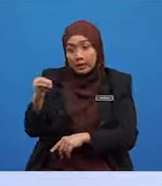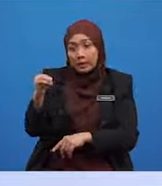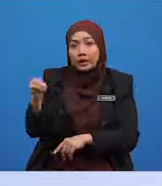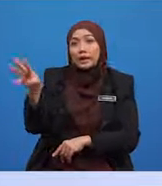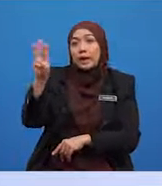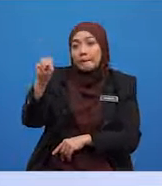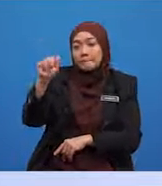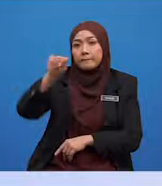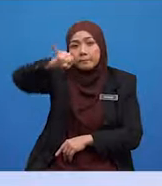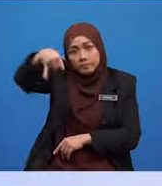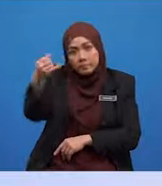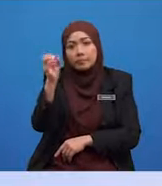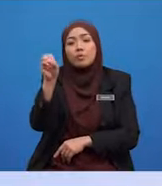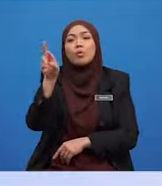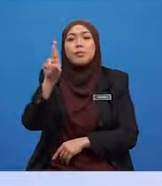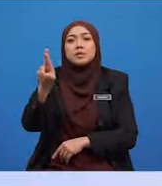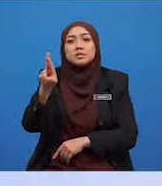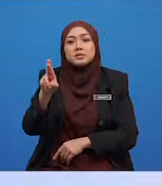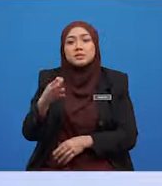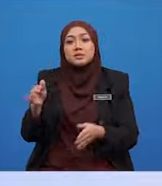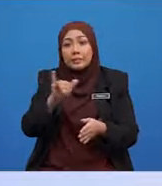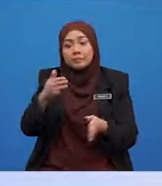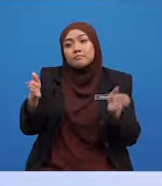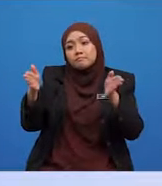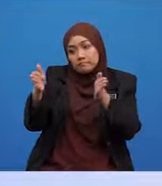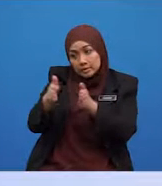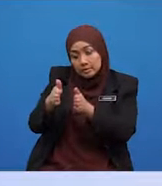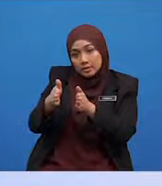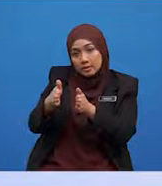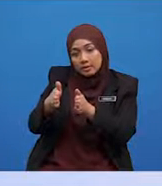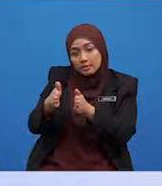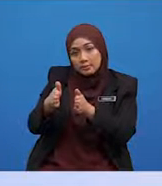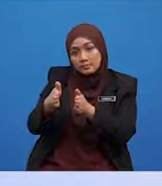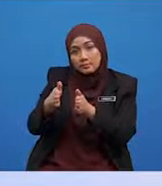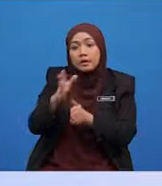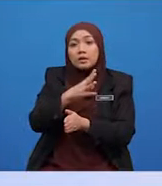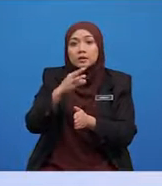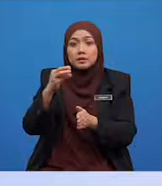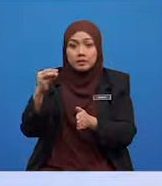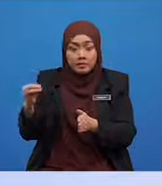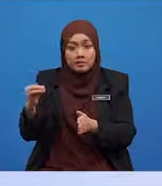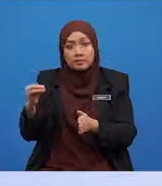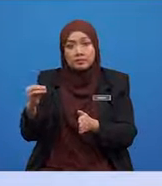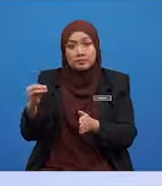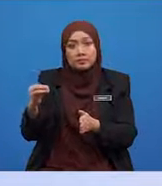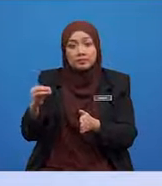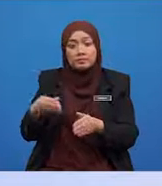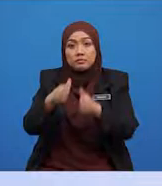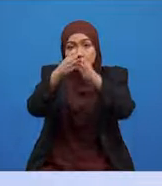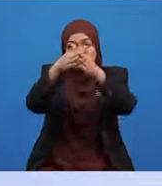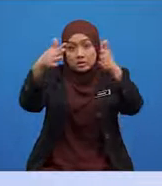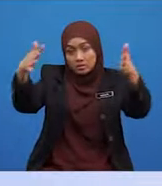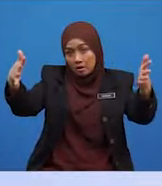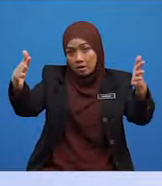Tembereng minor merupakan rantau yang kecil dibatasi oleh lengkok minor dengan